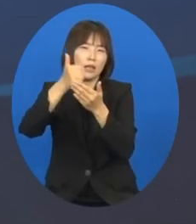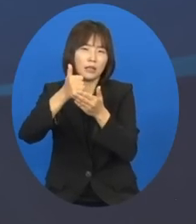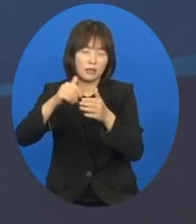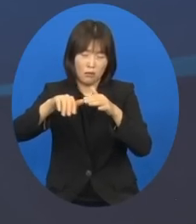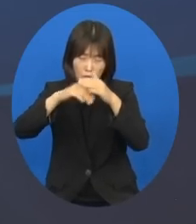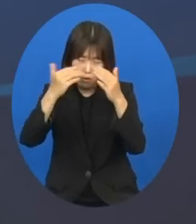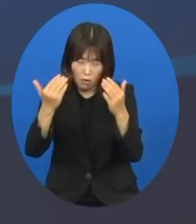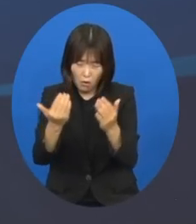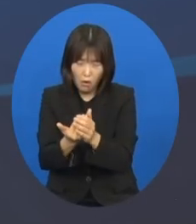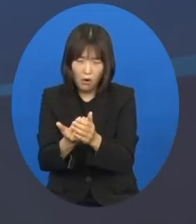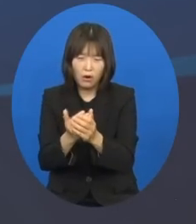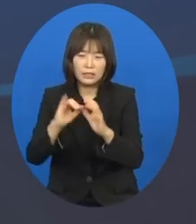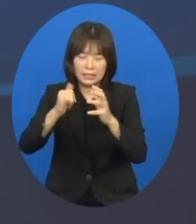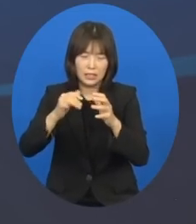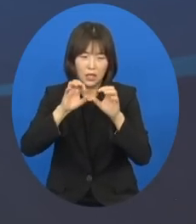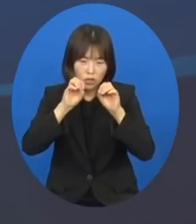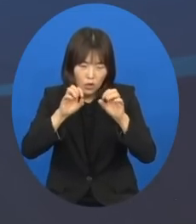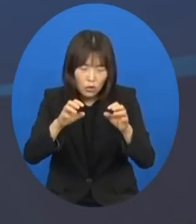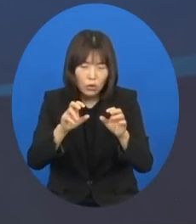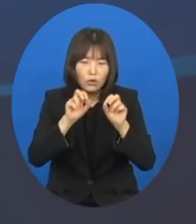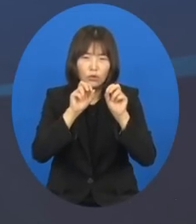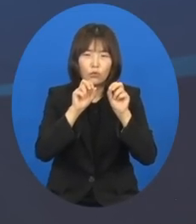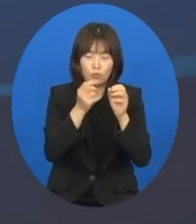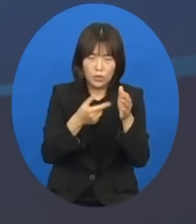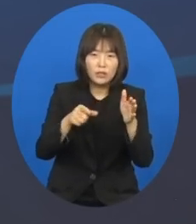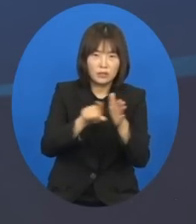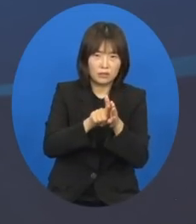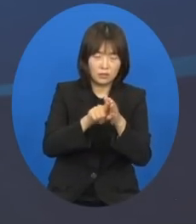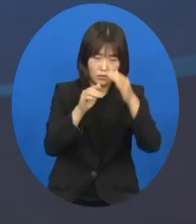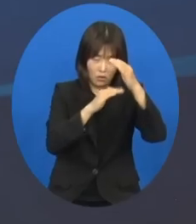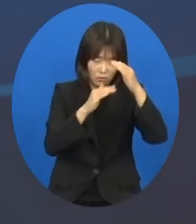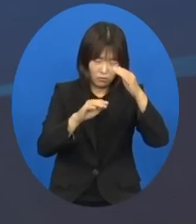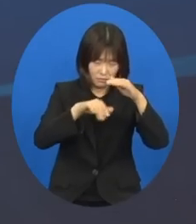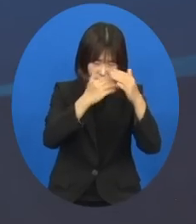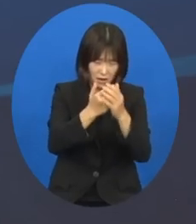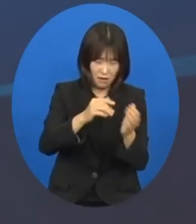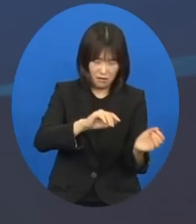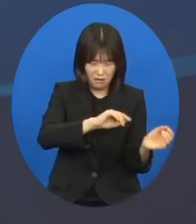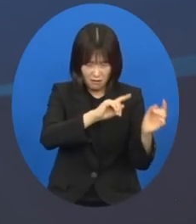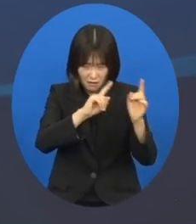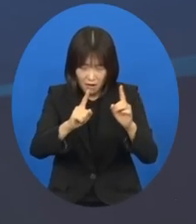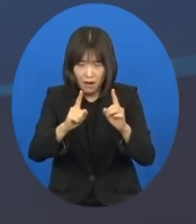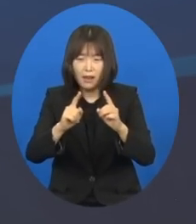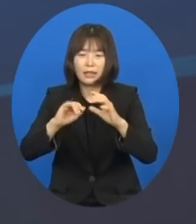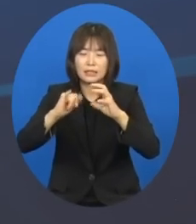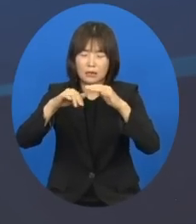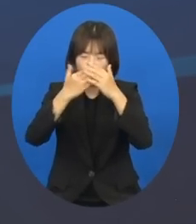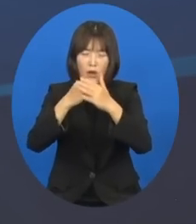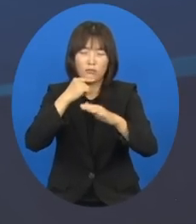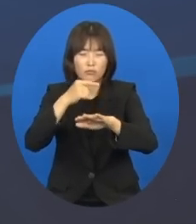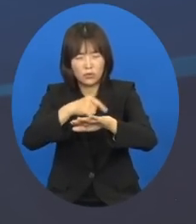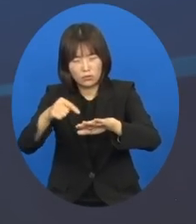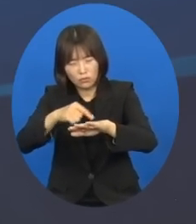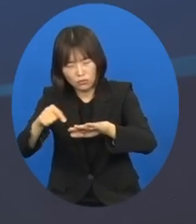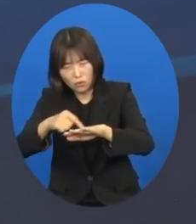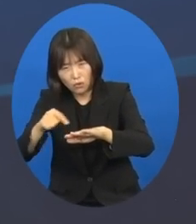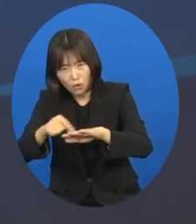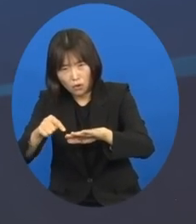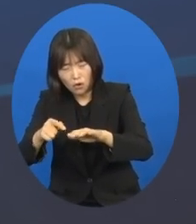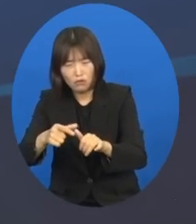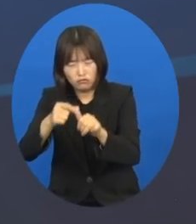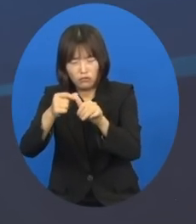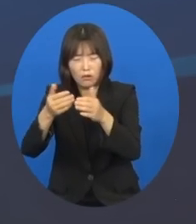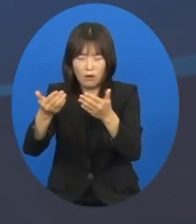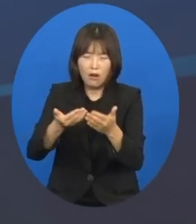전도하고 선교하기 위해서 성도들이 다 일어나서 세상 모든 민족이 구원을 얻기까지 하면서 주먹을